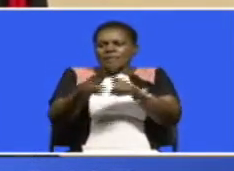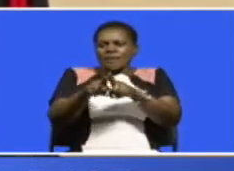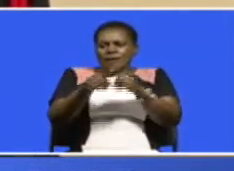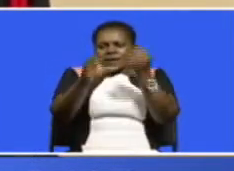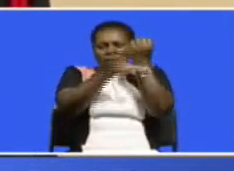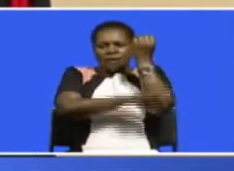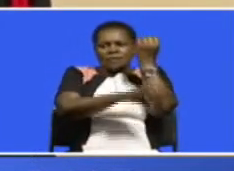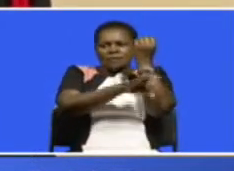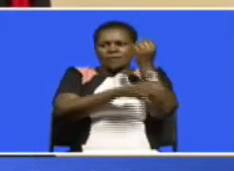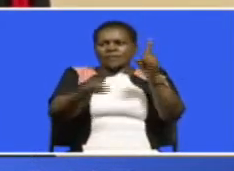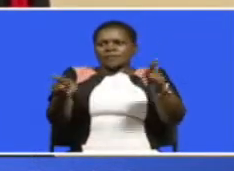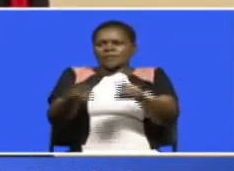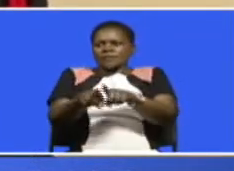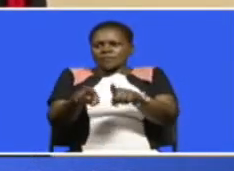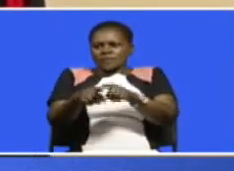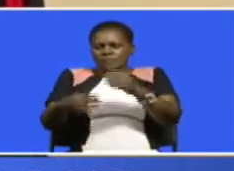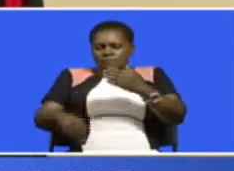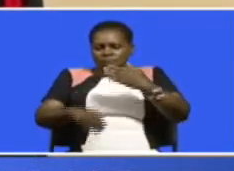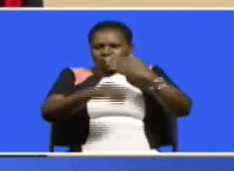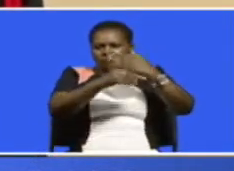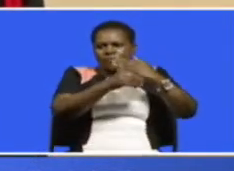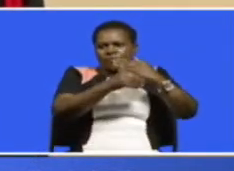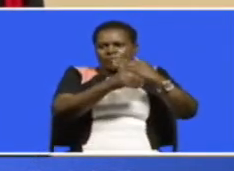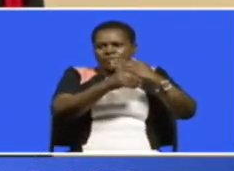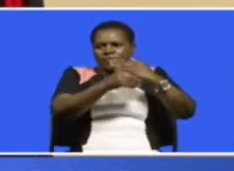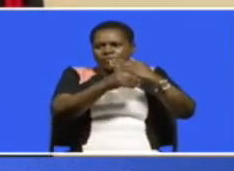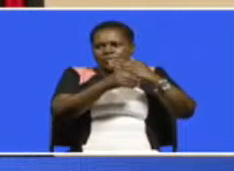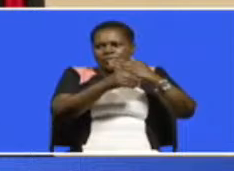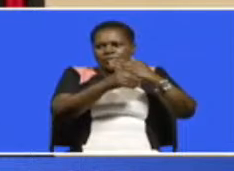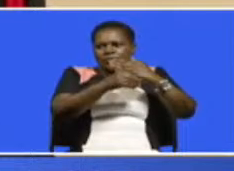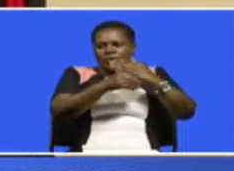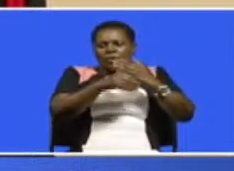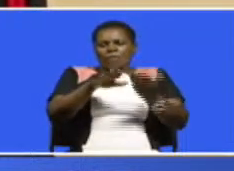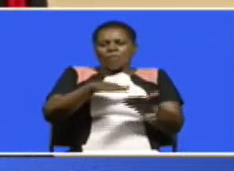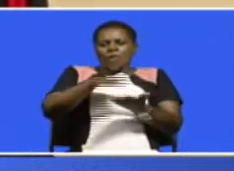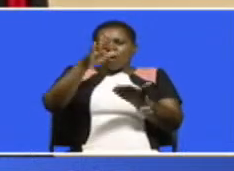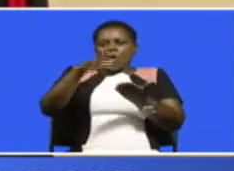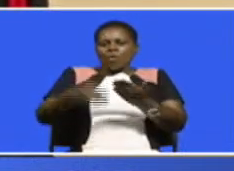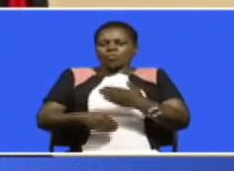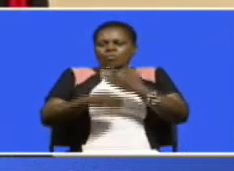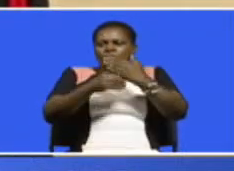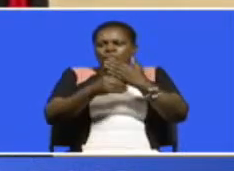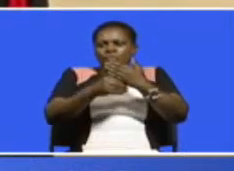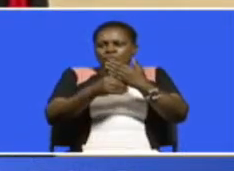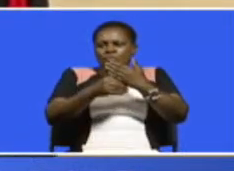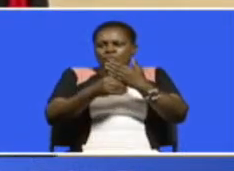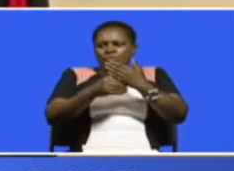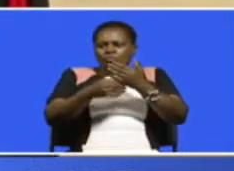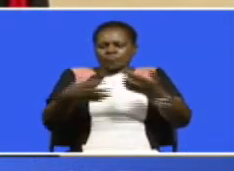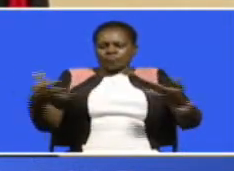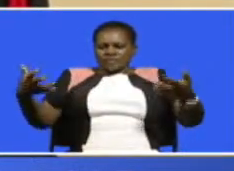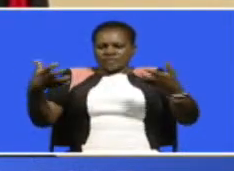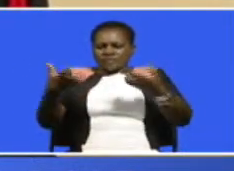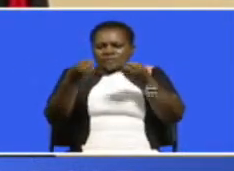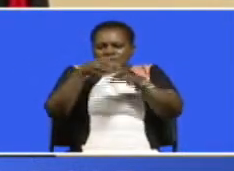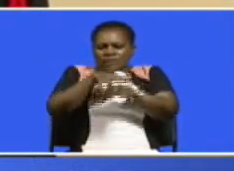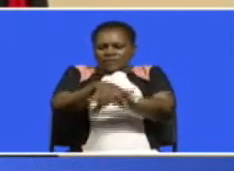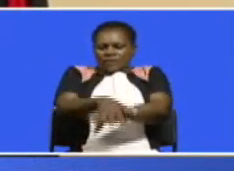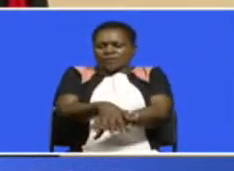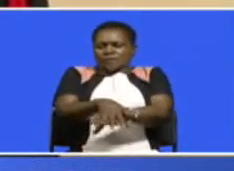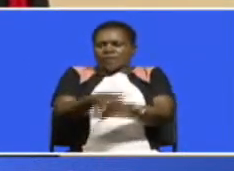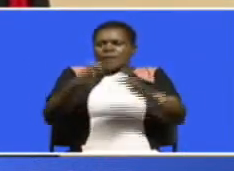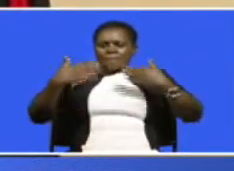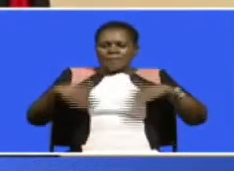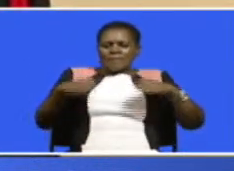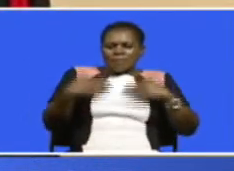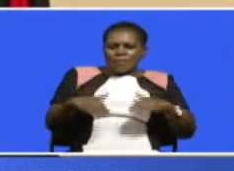countries, and in addition, it will forge further the regional integration and